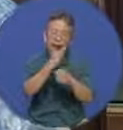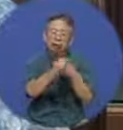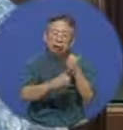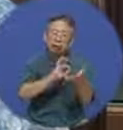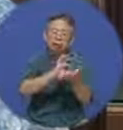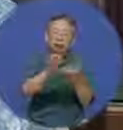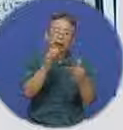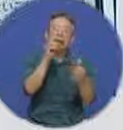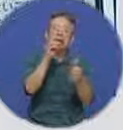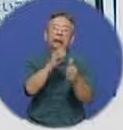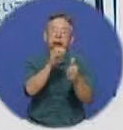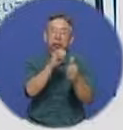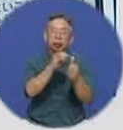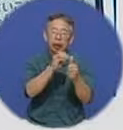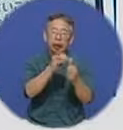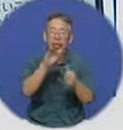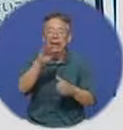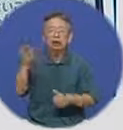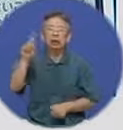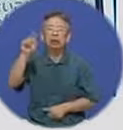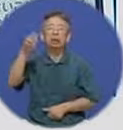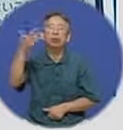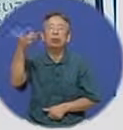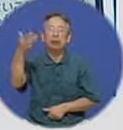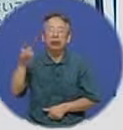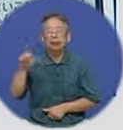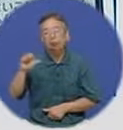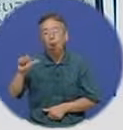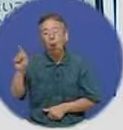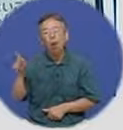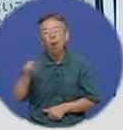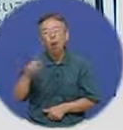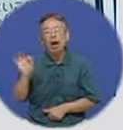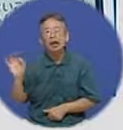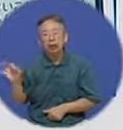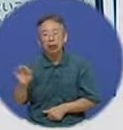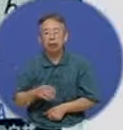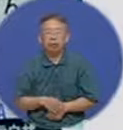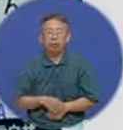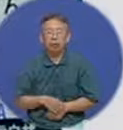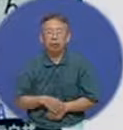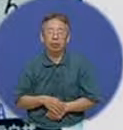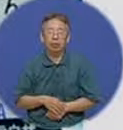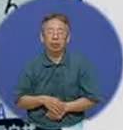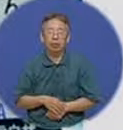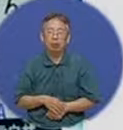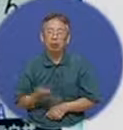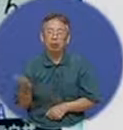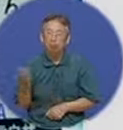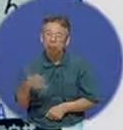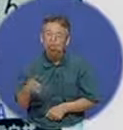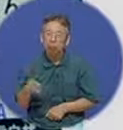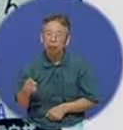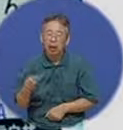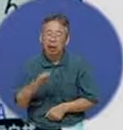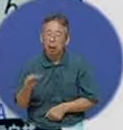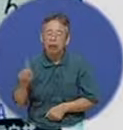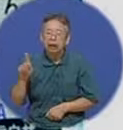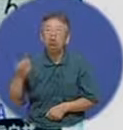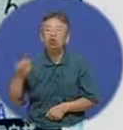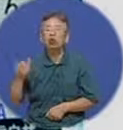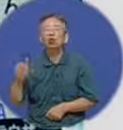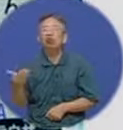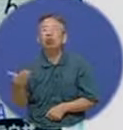いじめっていうのがね、平成18年で 5% くらいだったんですよ。 はい、 そしてね、平成その1年後平成